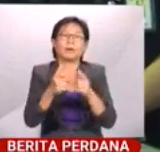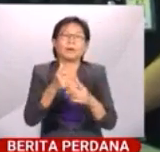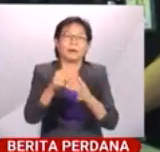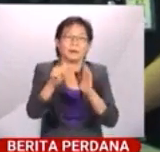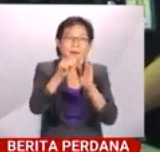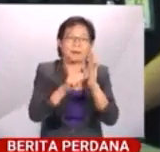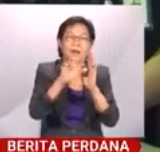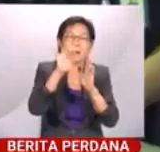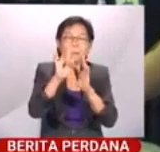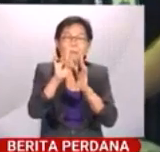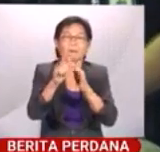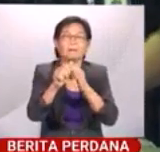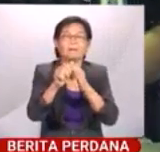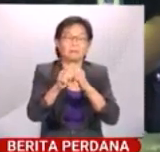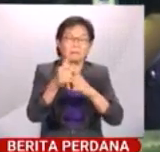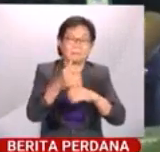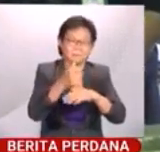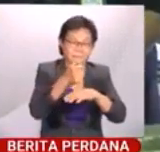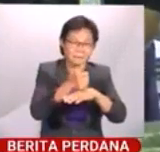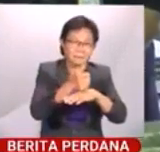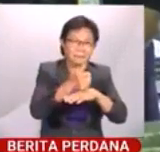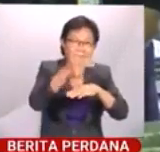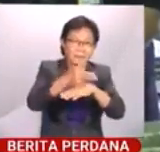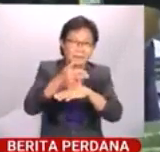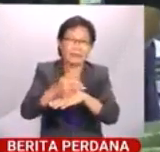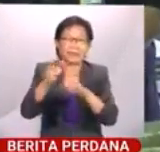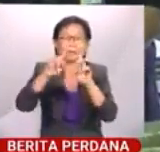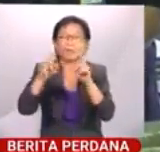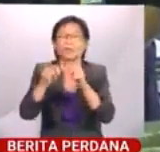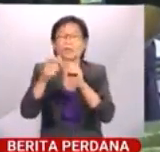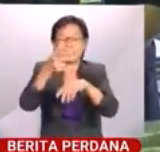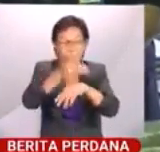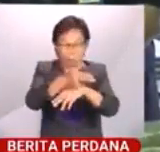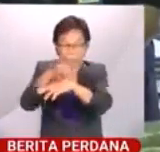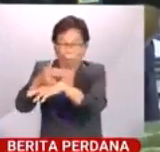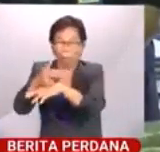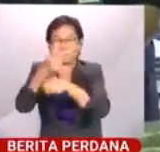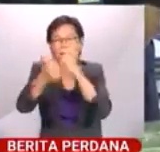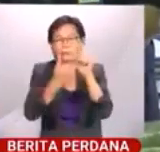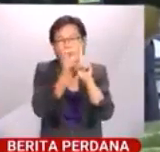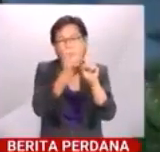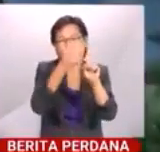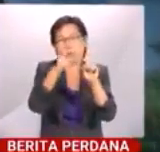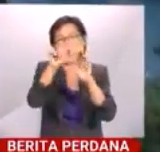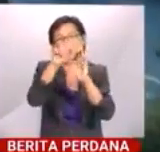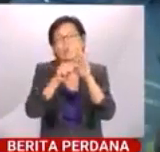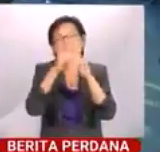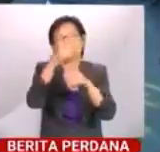1971 dan Seksyen 8 Kurungan A Akta Senjata Api 1960.